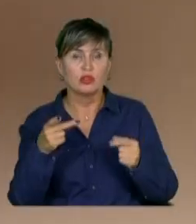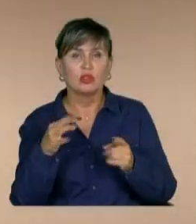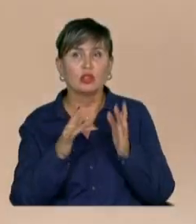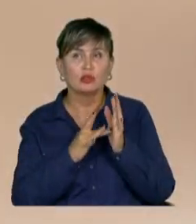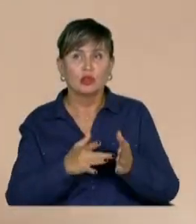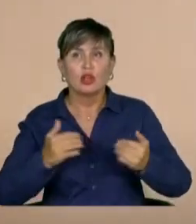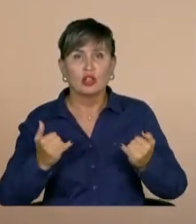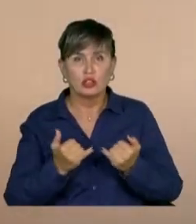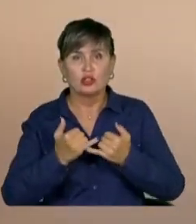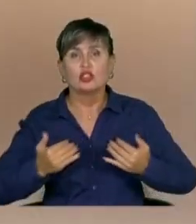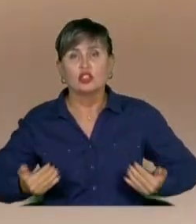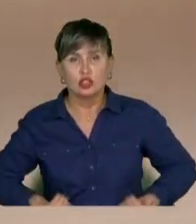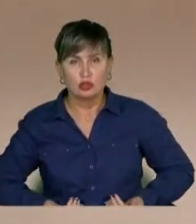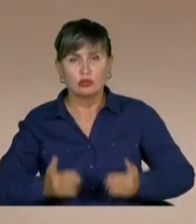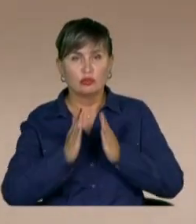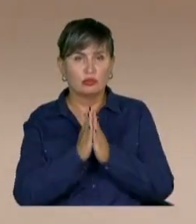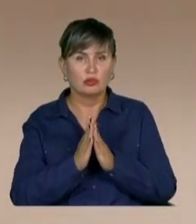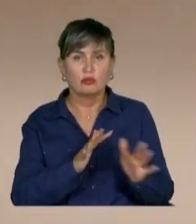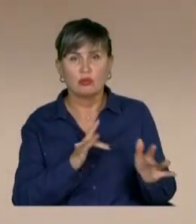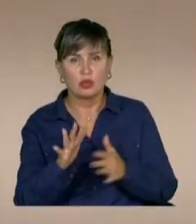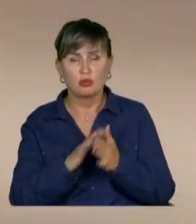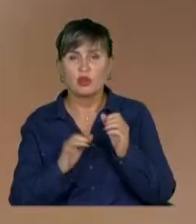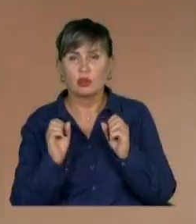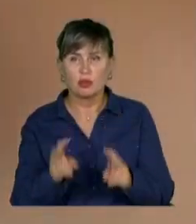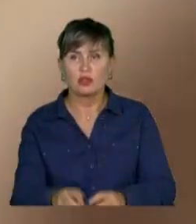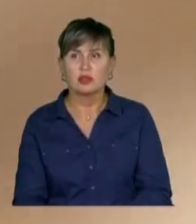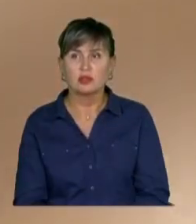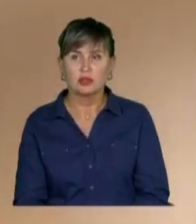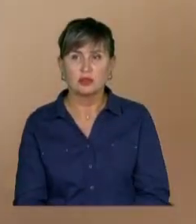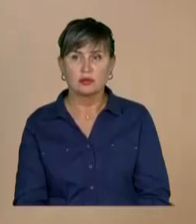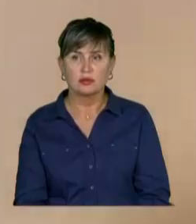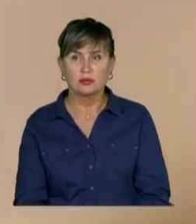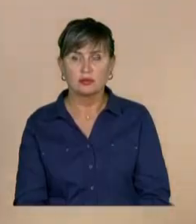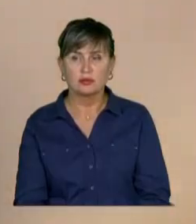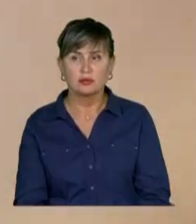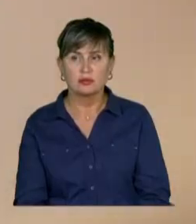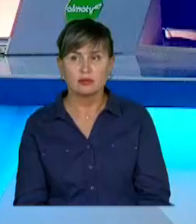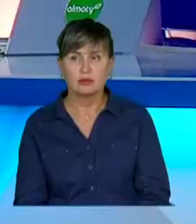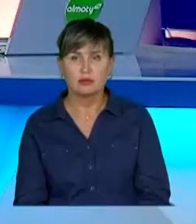Гостей и жителей просят соблюдать меры безопасности.